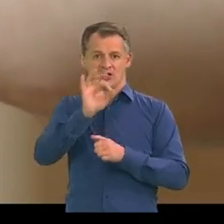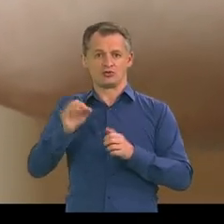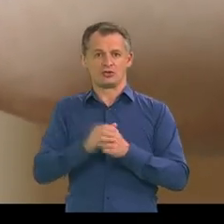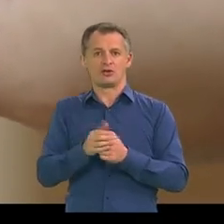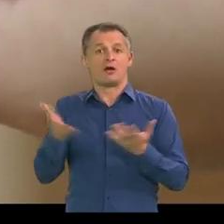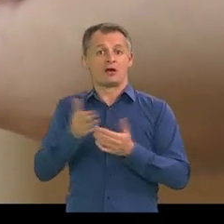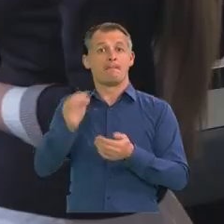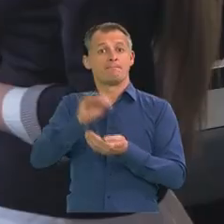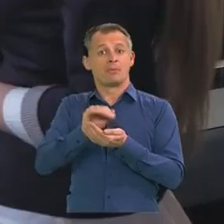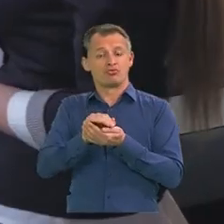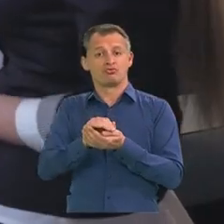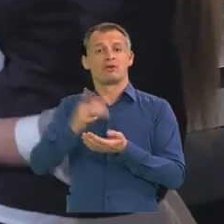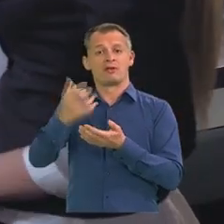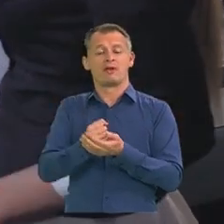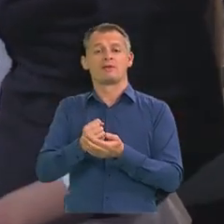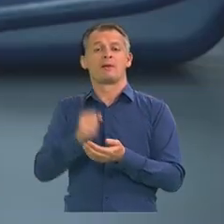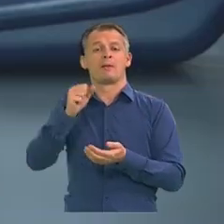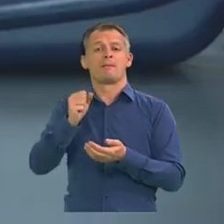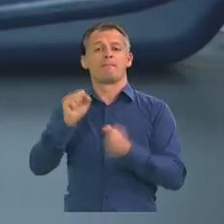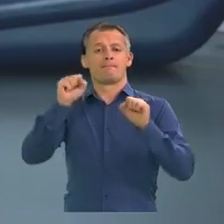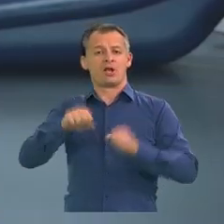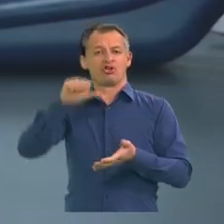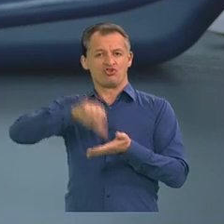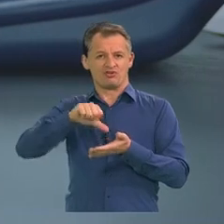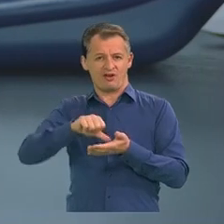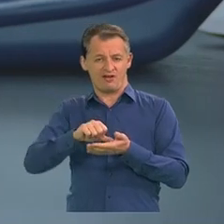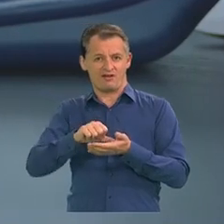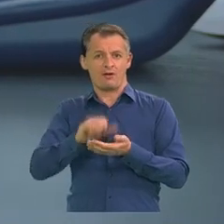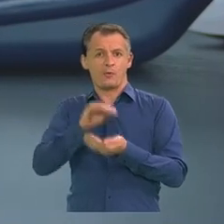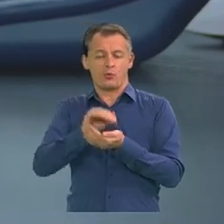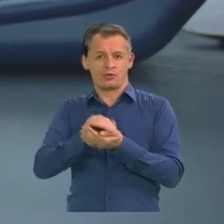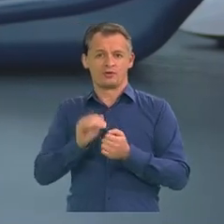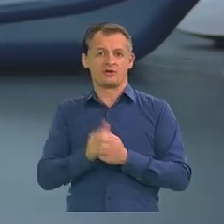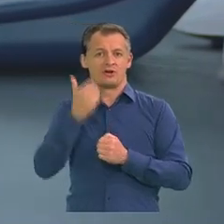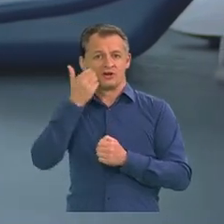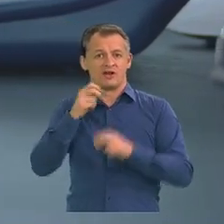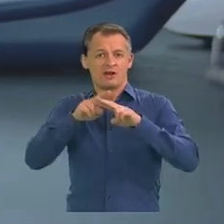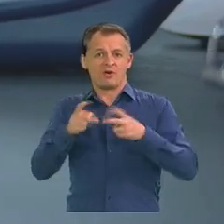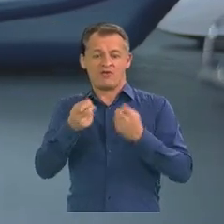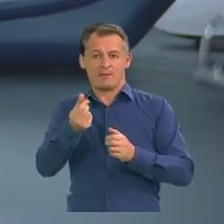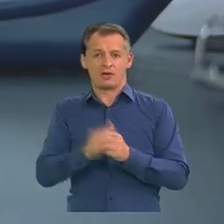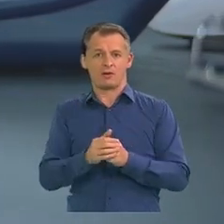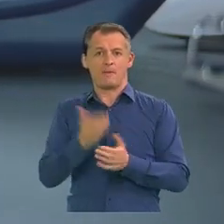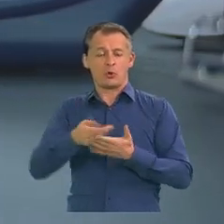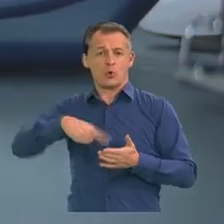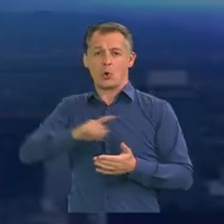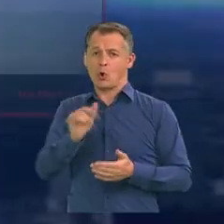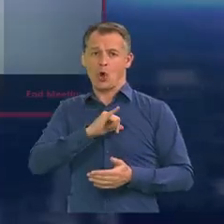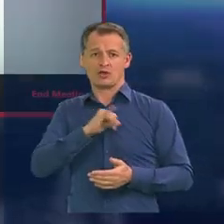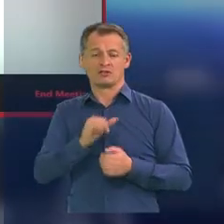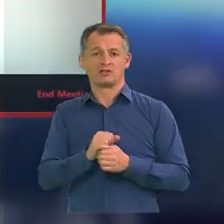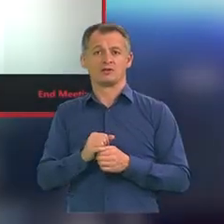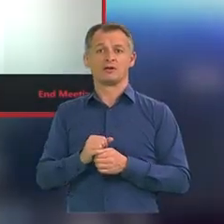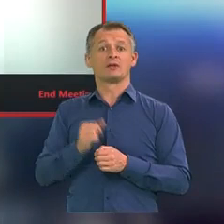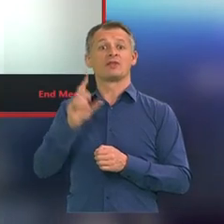băncile se împrumută de la Banca Centrală atunci când rămân fără lichidități. Pe noi direct nu ne afectează, că noi nu ne împrumutăm de la Banca Centrală.